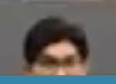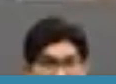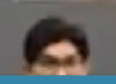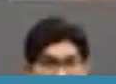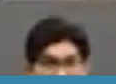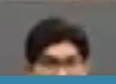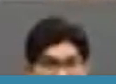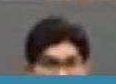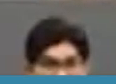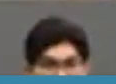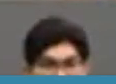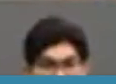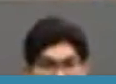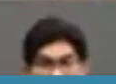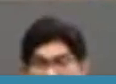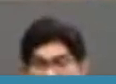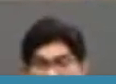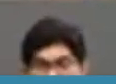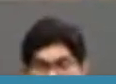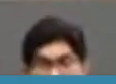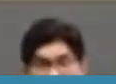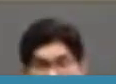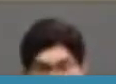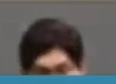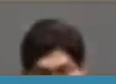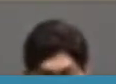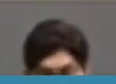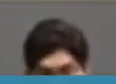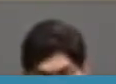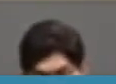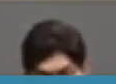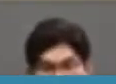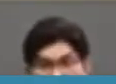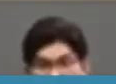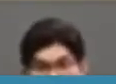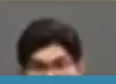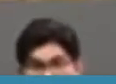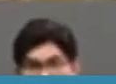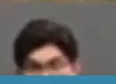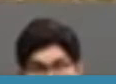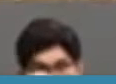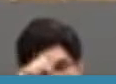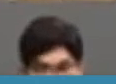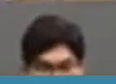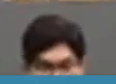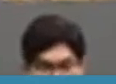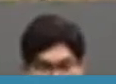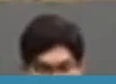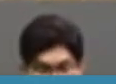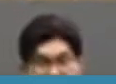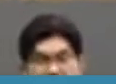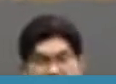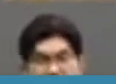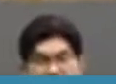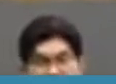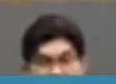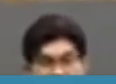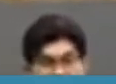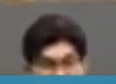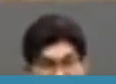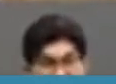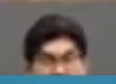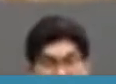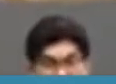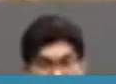ขันกับผู้รับสมัครเลือกตั้งเพื่อให้กระบวนการการเลือกตั้งประสบความสำเร็จอย่างมืออาชีพและเป็นที่ยอมรับในระดับประเท